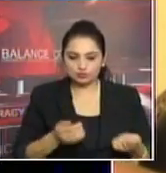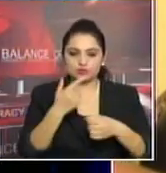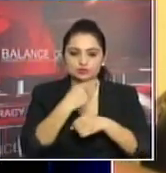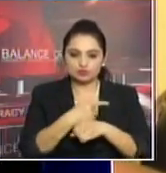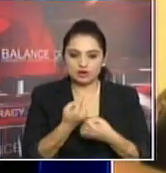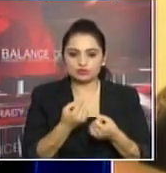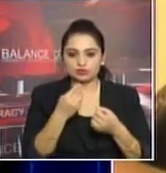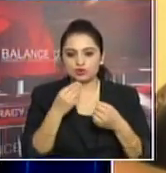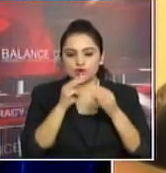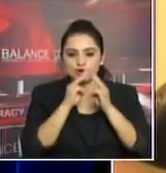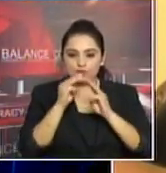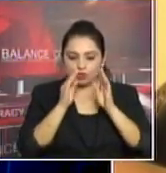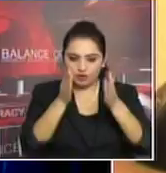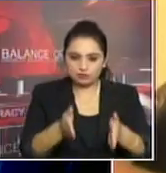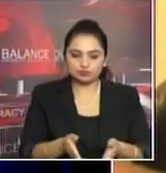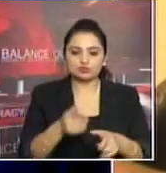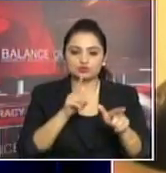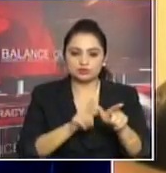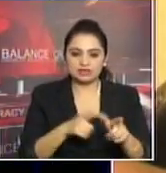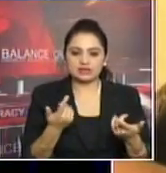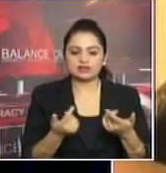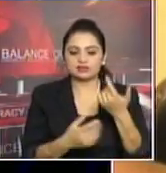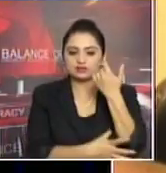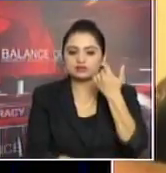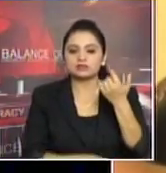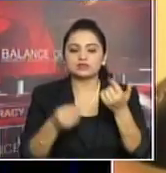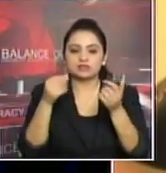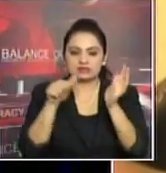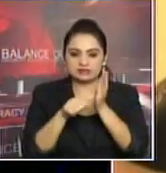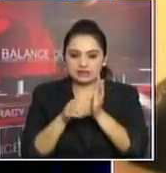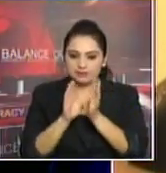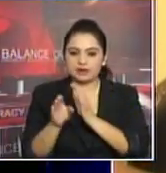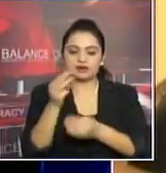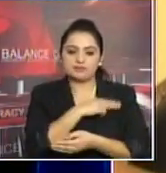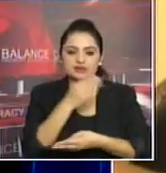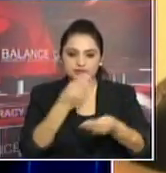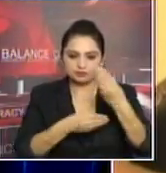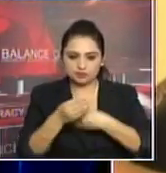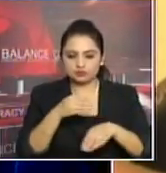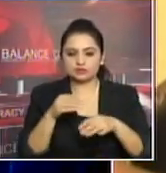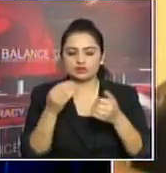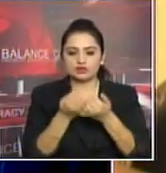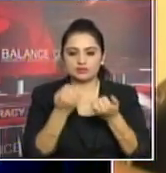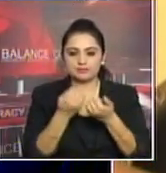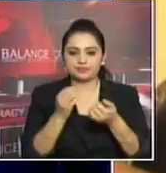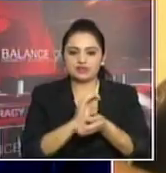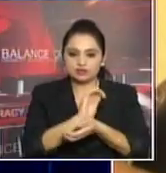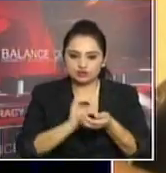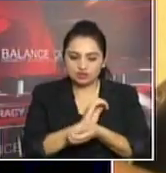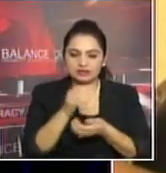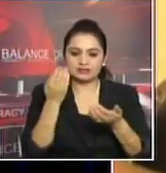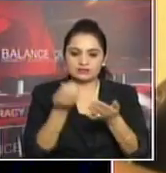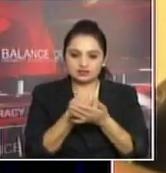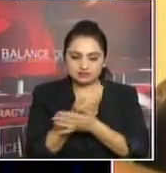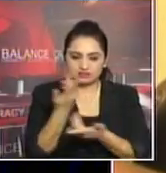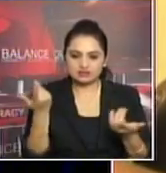मकवानपुर, त्यसै गरी चाहिँ धादिङ र यो गाउँ दुर्गम जिल्लाहरूबाट चाहिँ बेचबिखन हुने क्रममा चाहिँ जति पनि सरकारी सङ्घ संस्था सरकारले